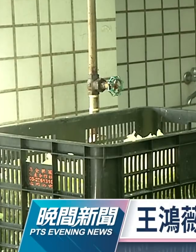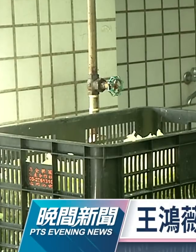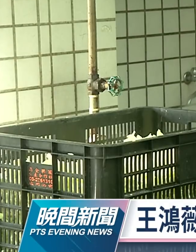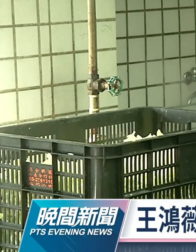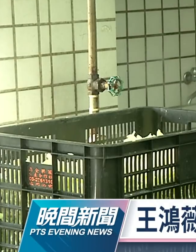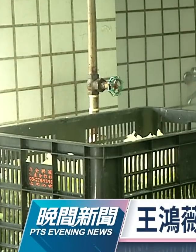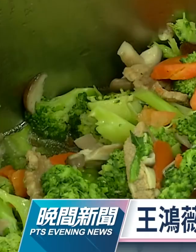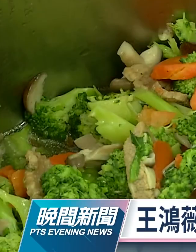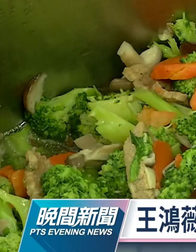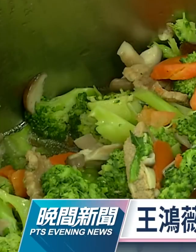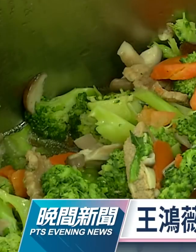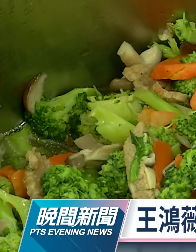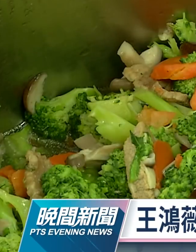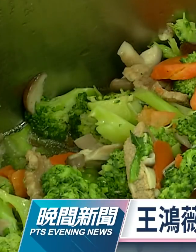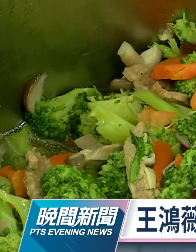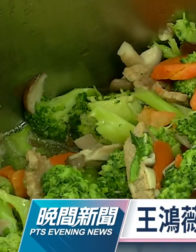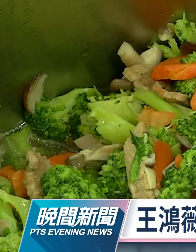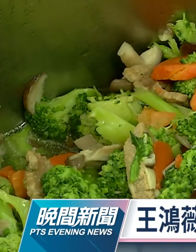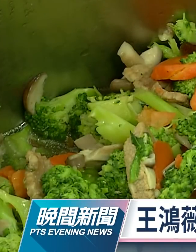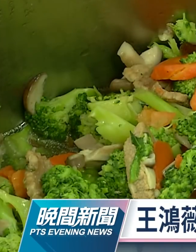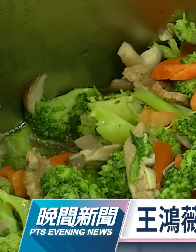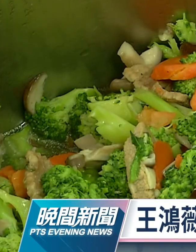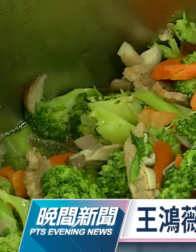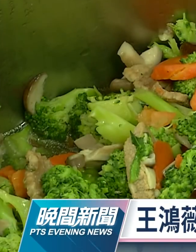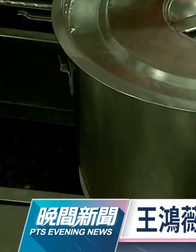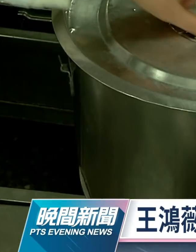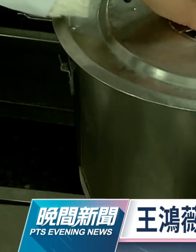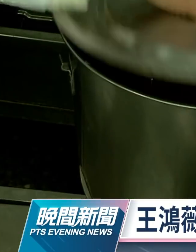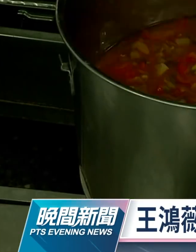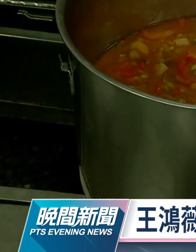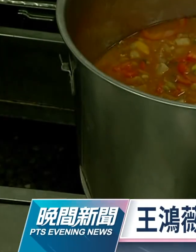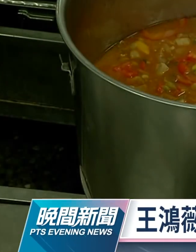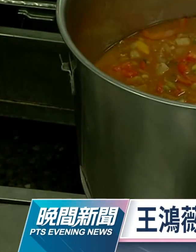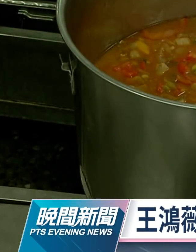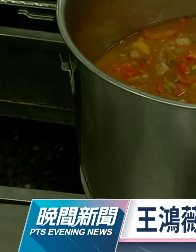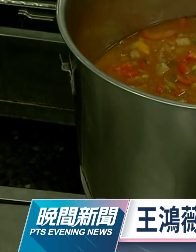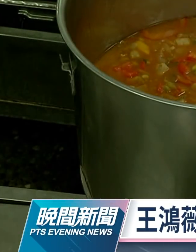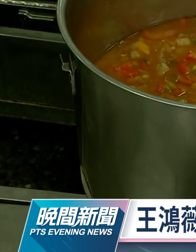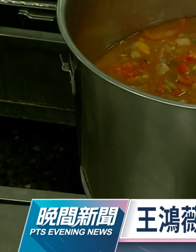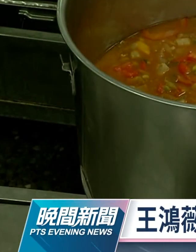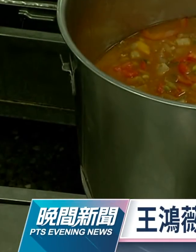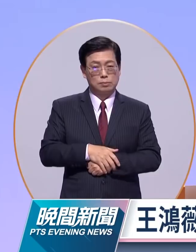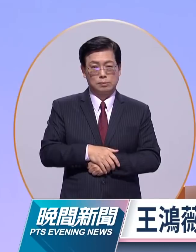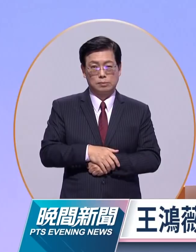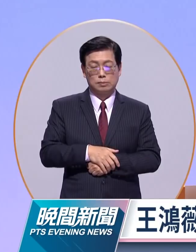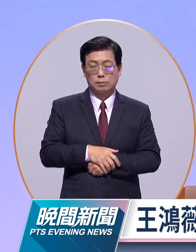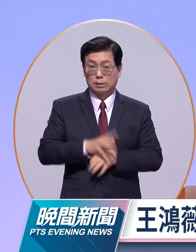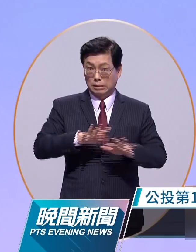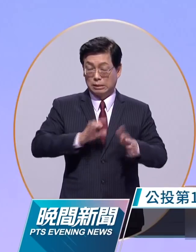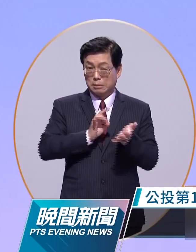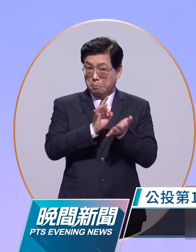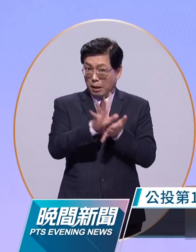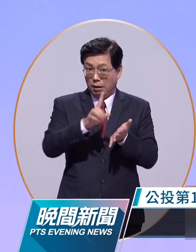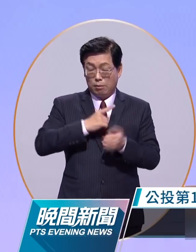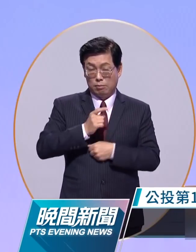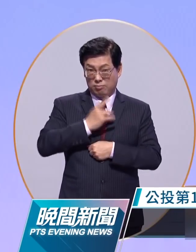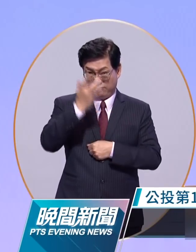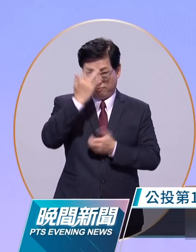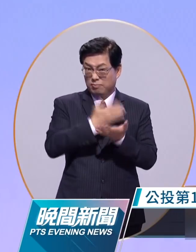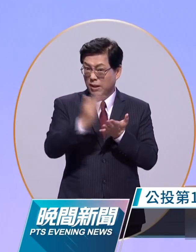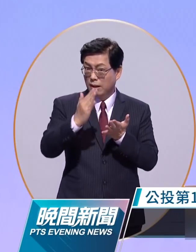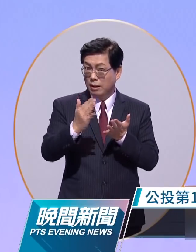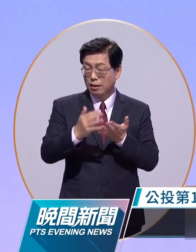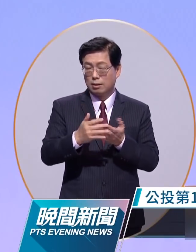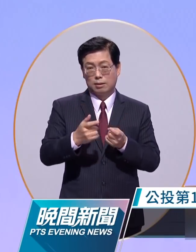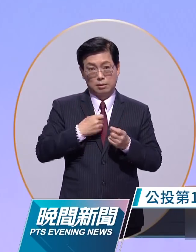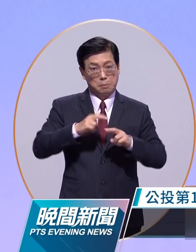品等其他项目。难道为了台美关系，也要叫学生改吃基改食物吗？ 要排除贸易障碍，我